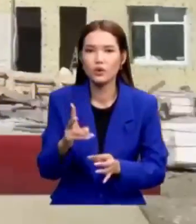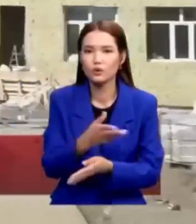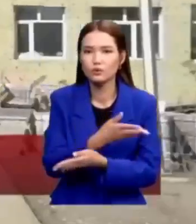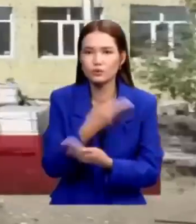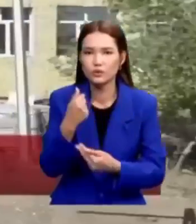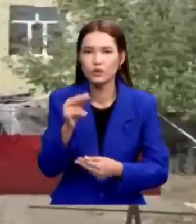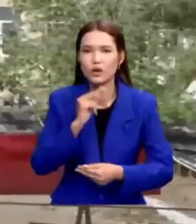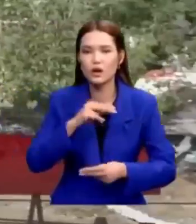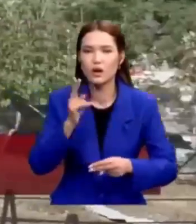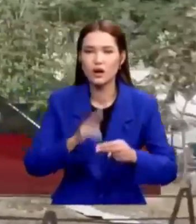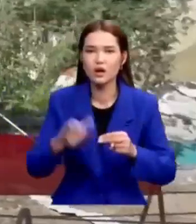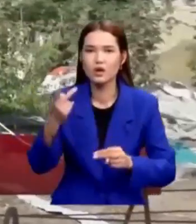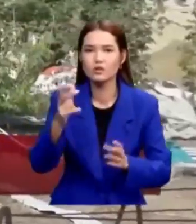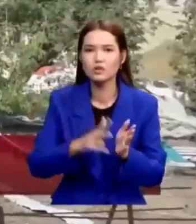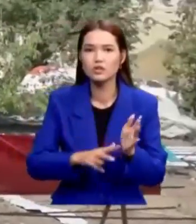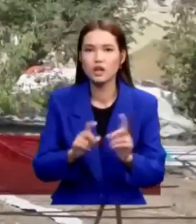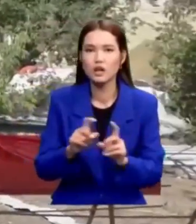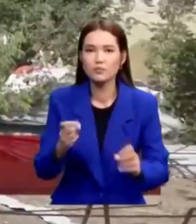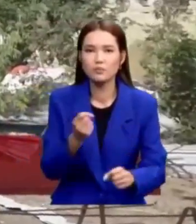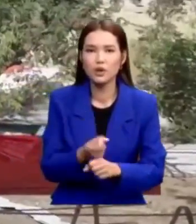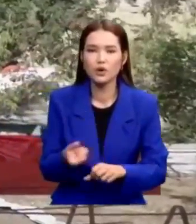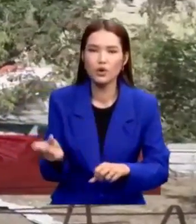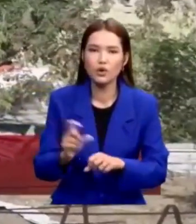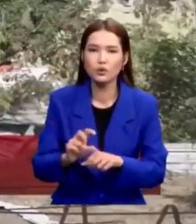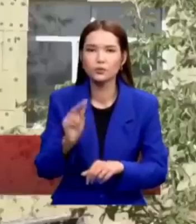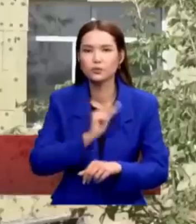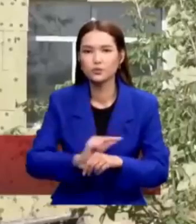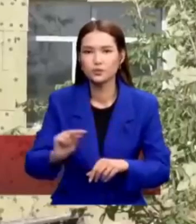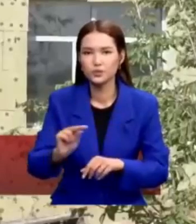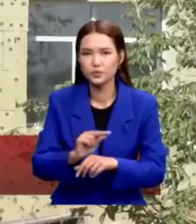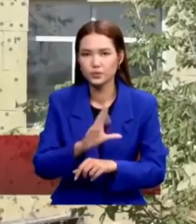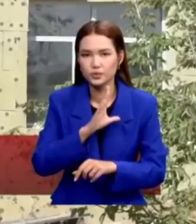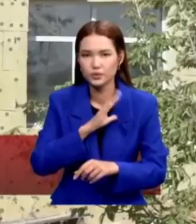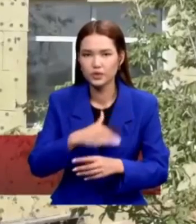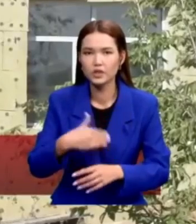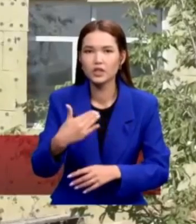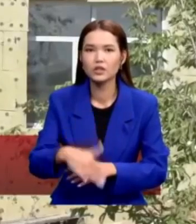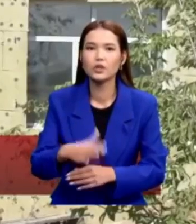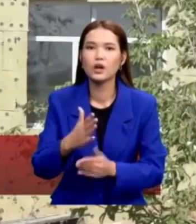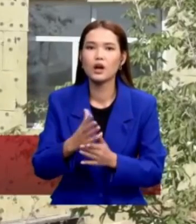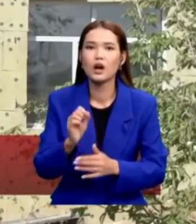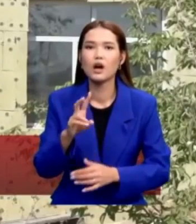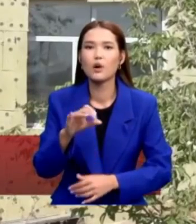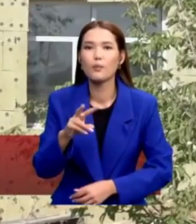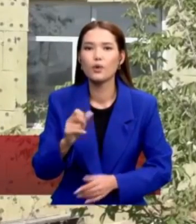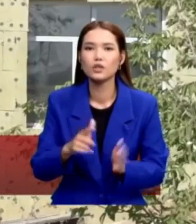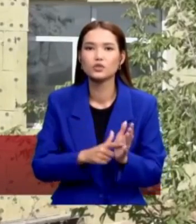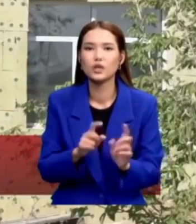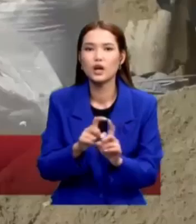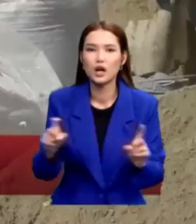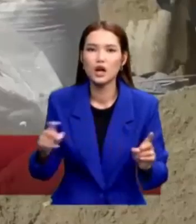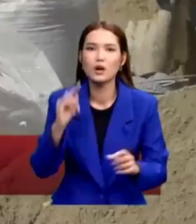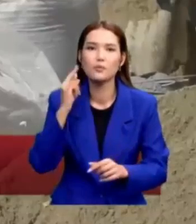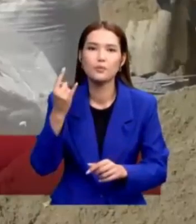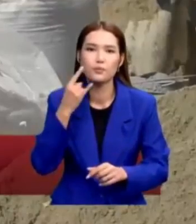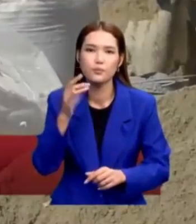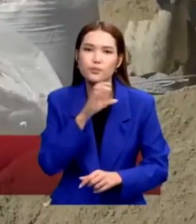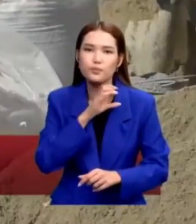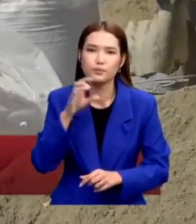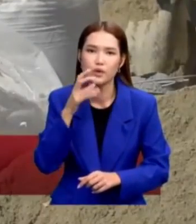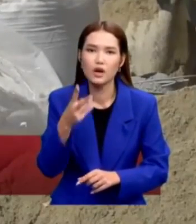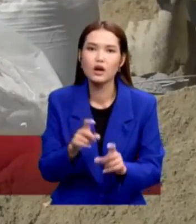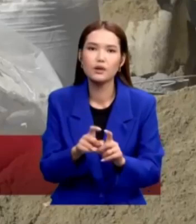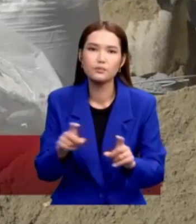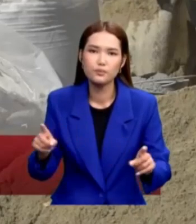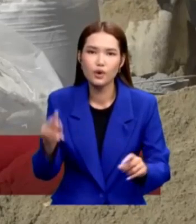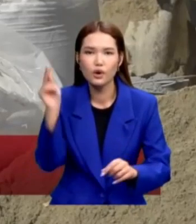мектепте күрделі жөндеу жүргізілуде. Онда да кешігу бар. Сондықтан Ақмолада 7 мектеп, Павлодар және солтүстік өңірлерде 2 мектеп оқу